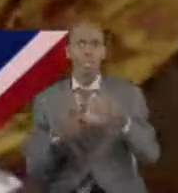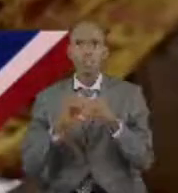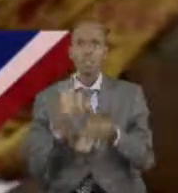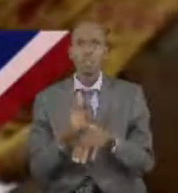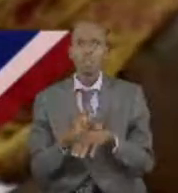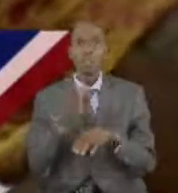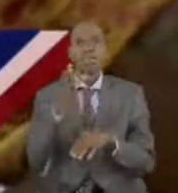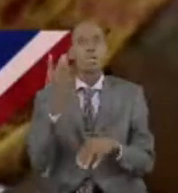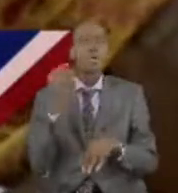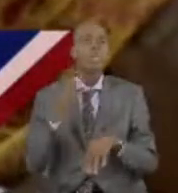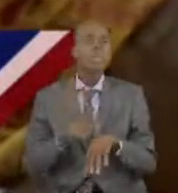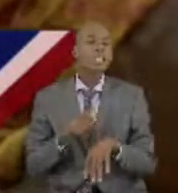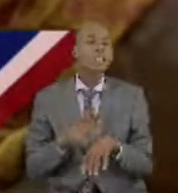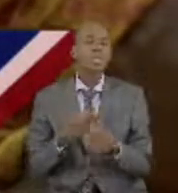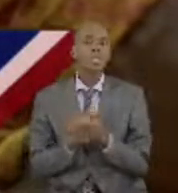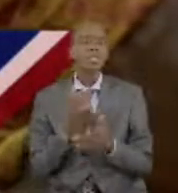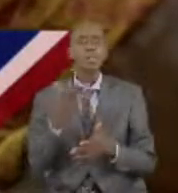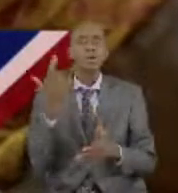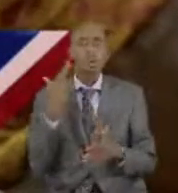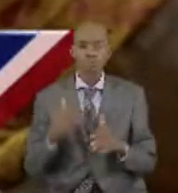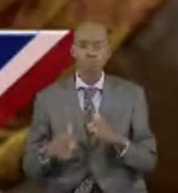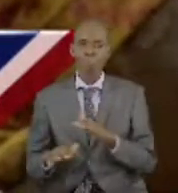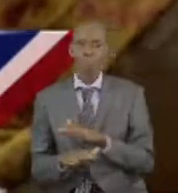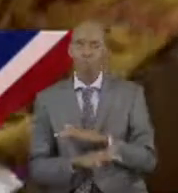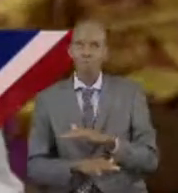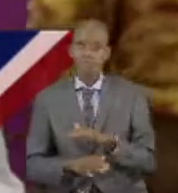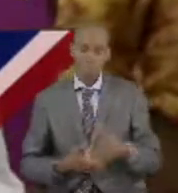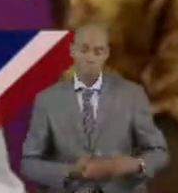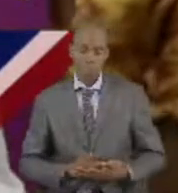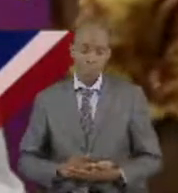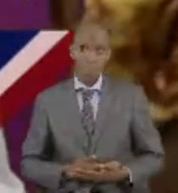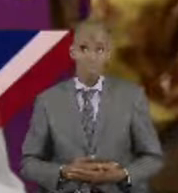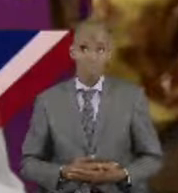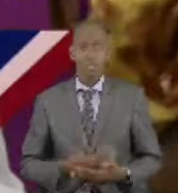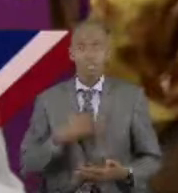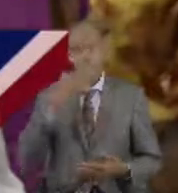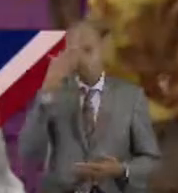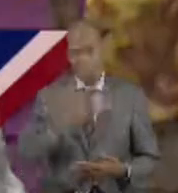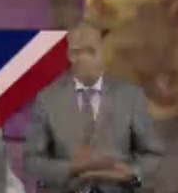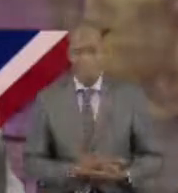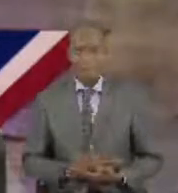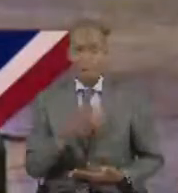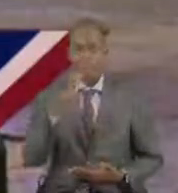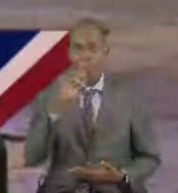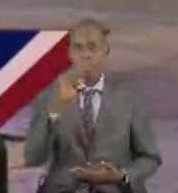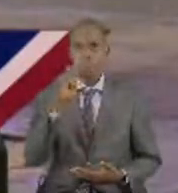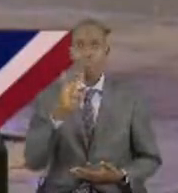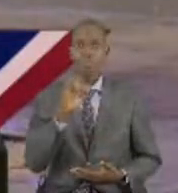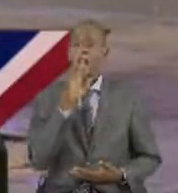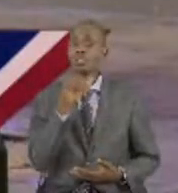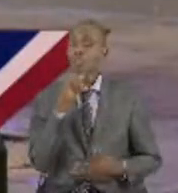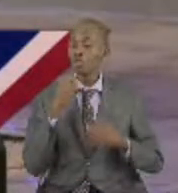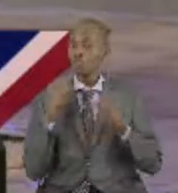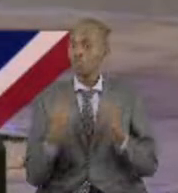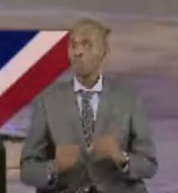l'église. Il y a eu des moments où ils étaient des bébés en Christ. Et des bébés ne sont pas forts. Les bébés ne sont pas solides. Mais ils